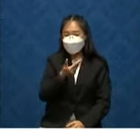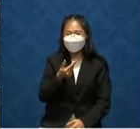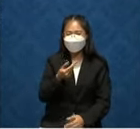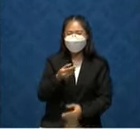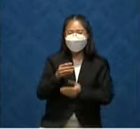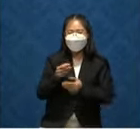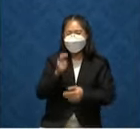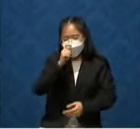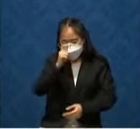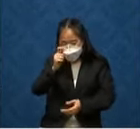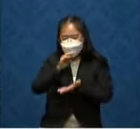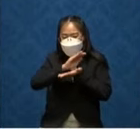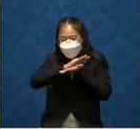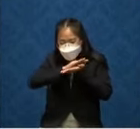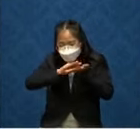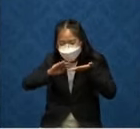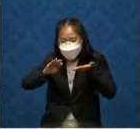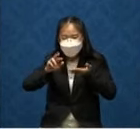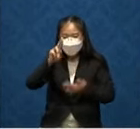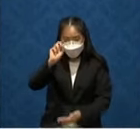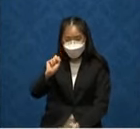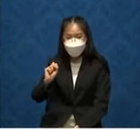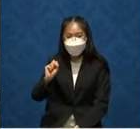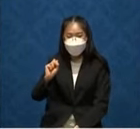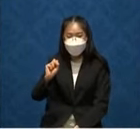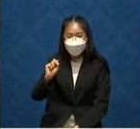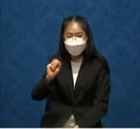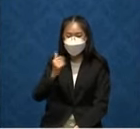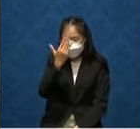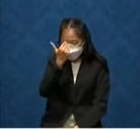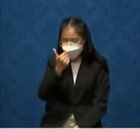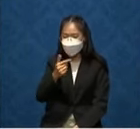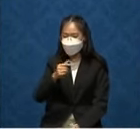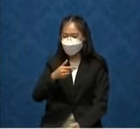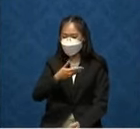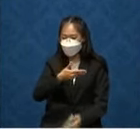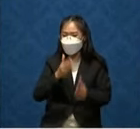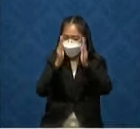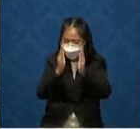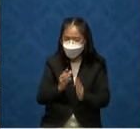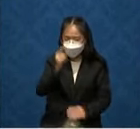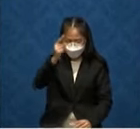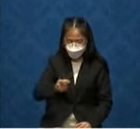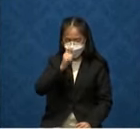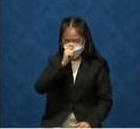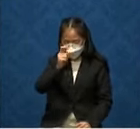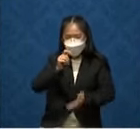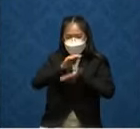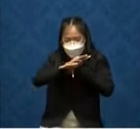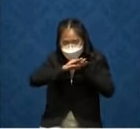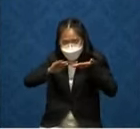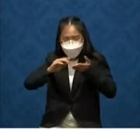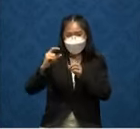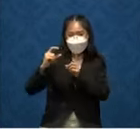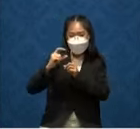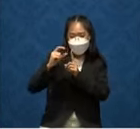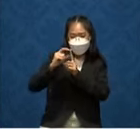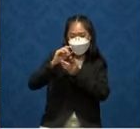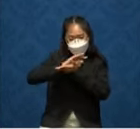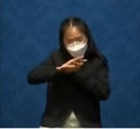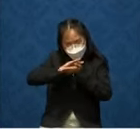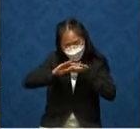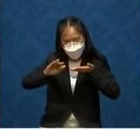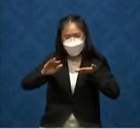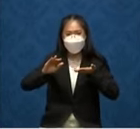มารายาตการกอของศัพภาคนเราต้องม็วยาตในการทจะพูดจะได้ให้กัน